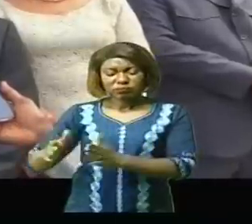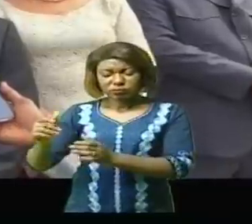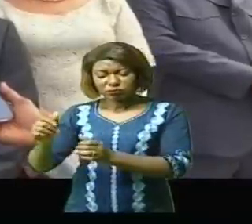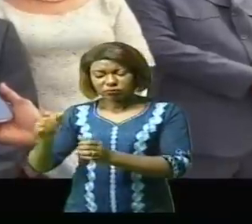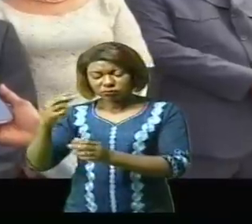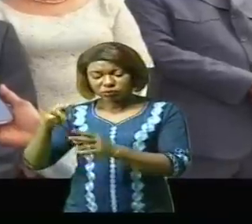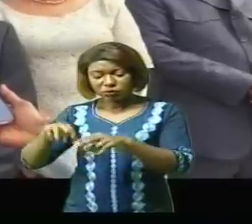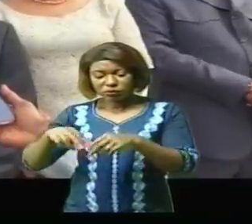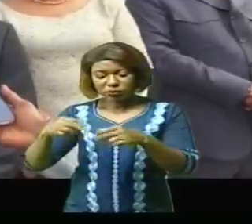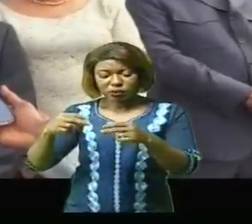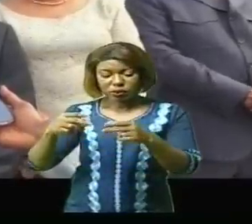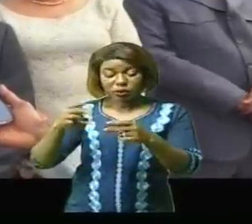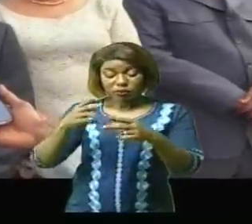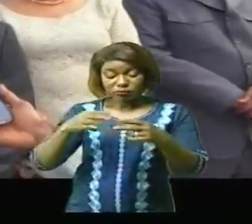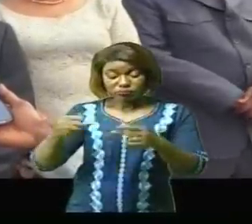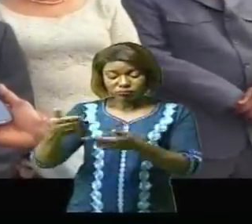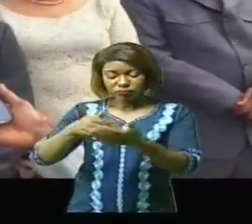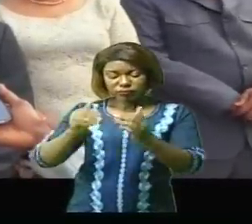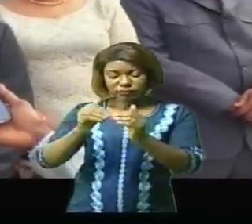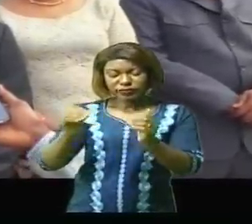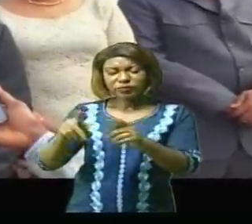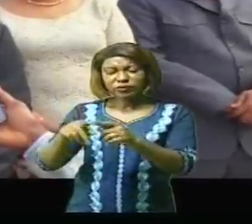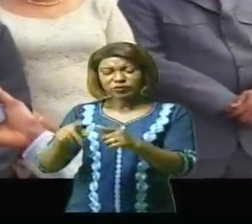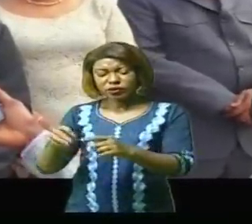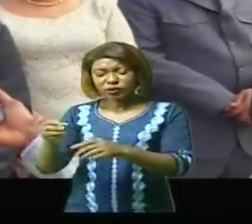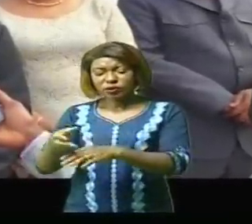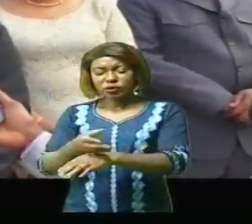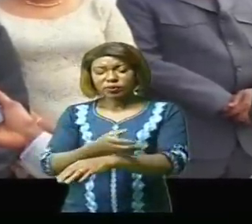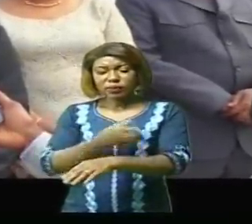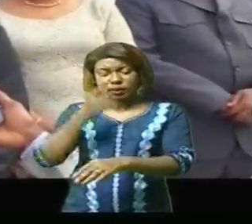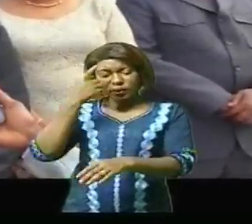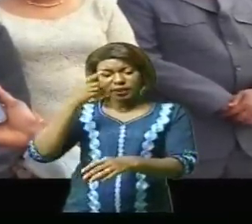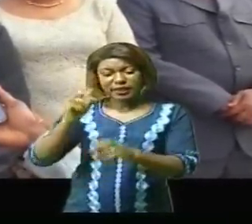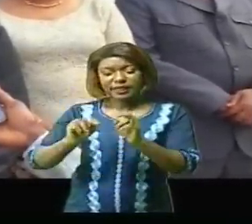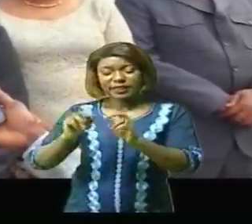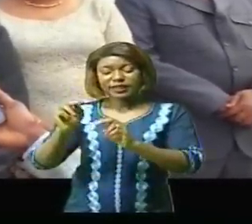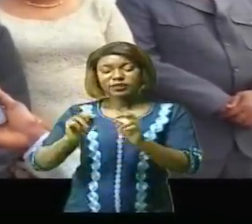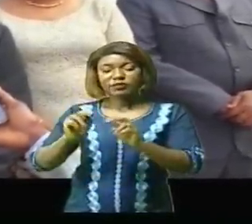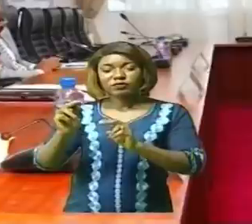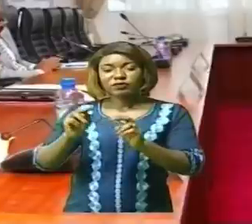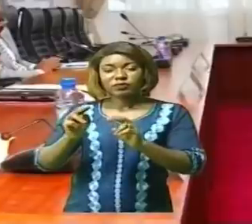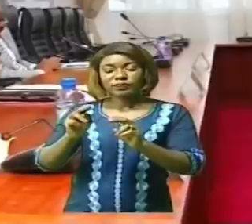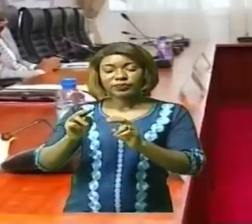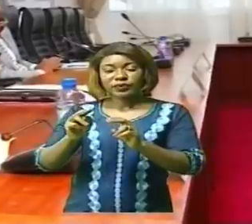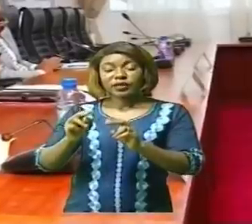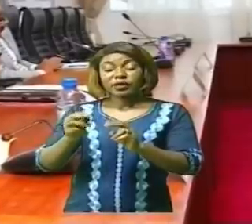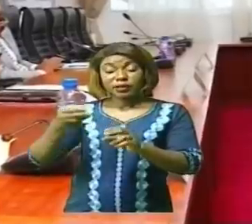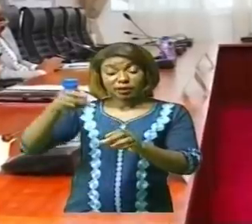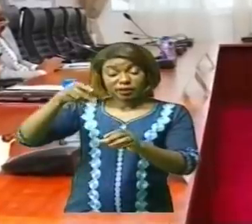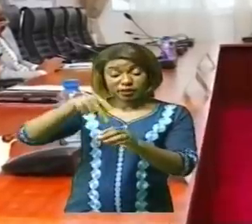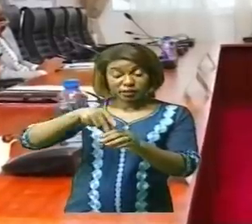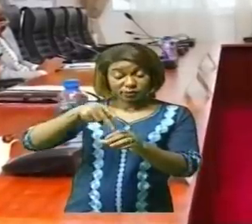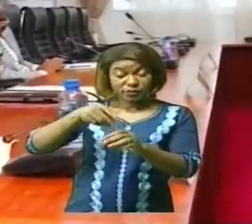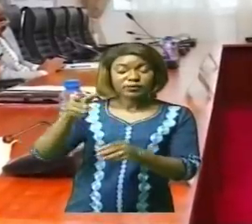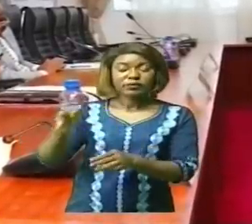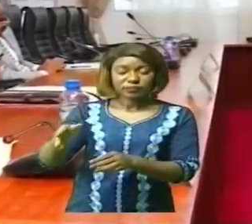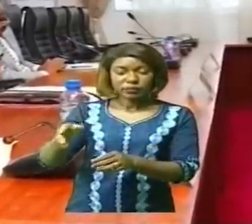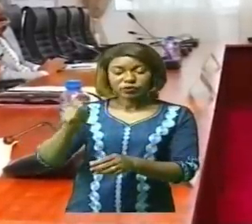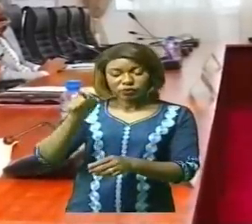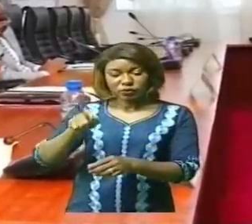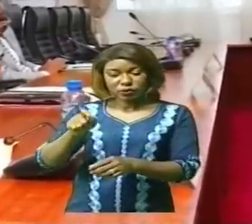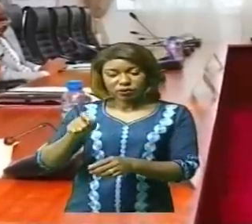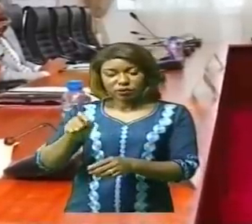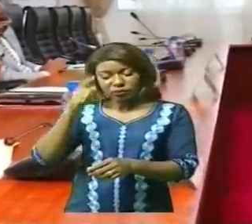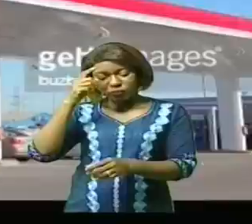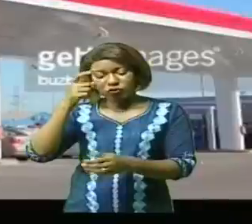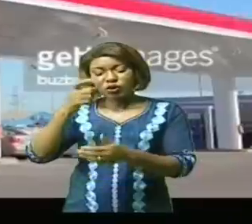manière à maîtriser le manque à gagner et augmenter le niveau de stock. Au-delà des questions relatives à la hausse